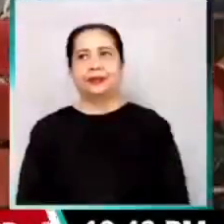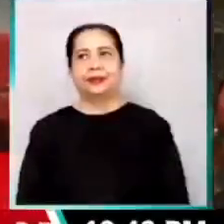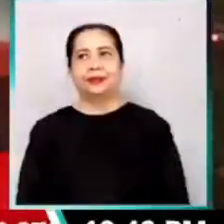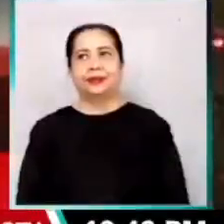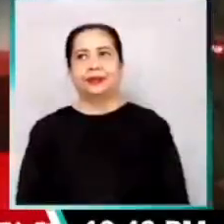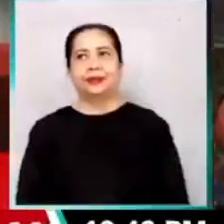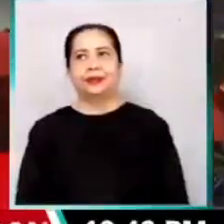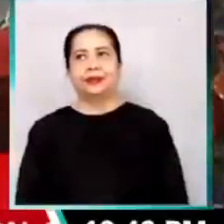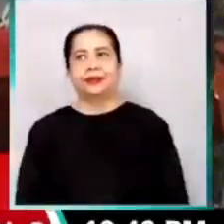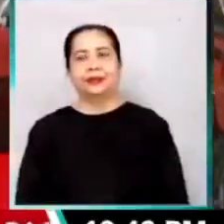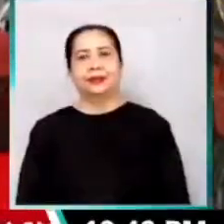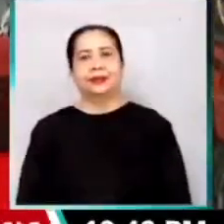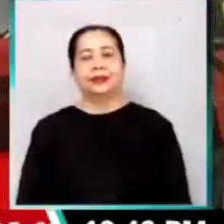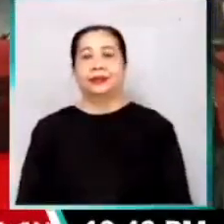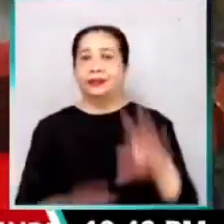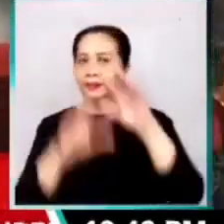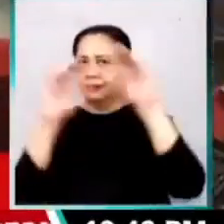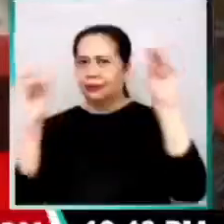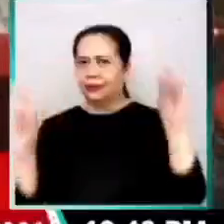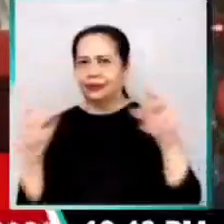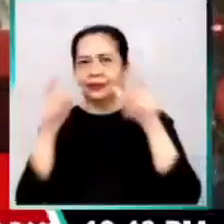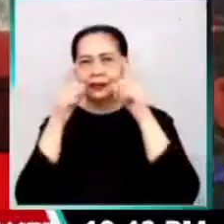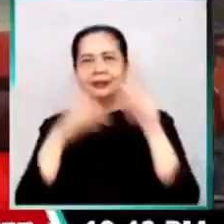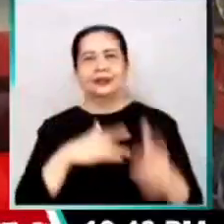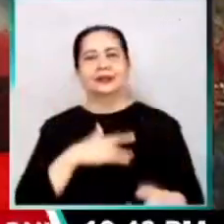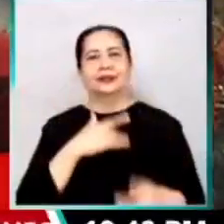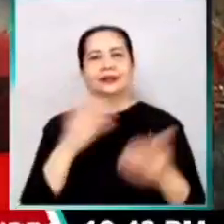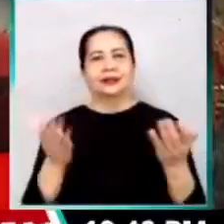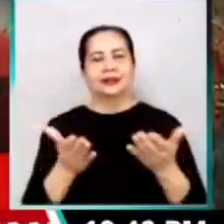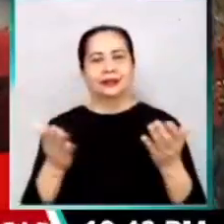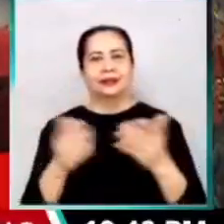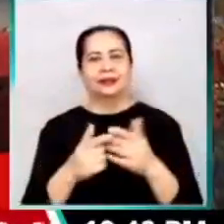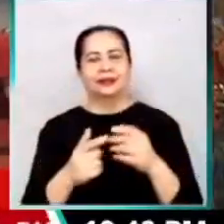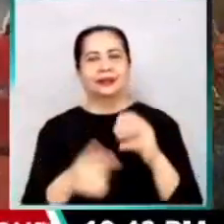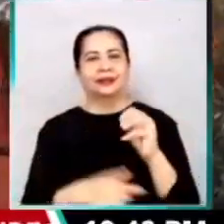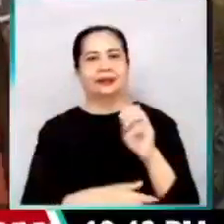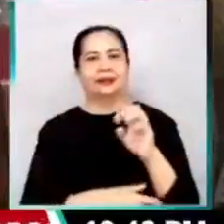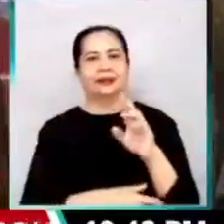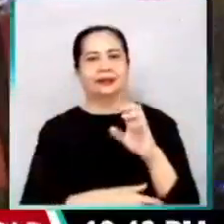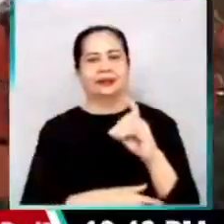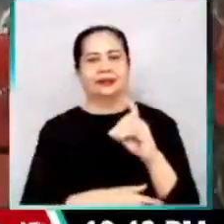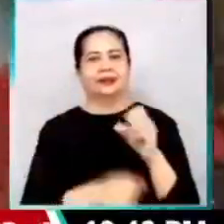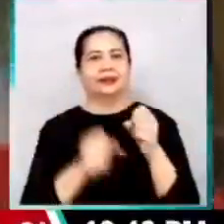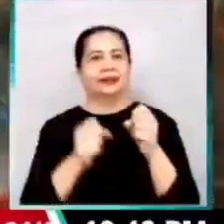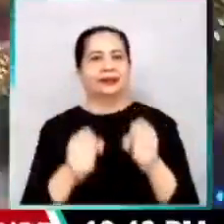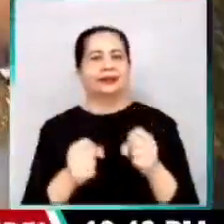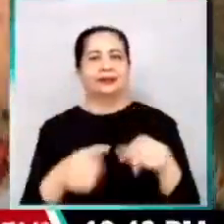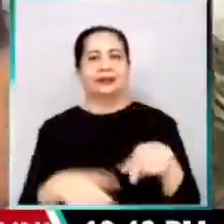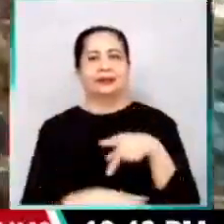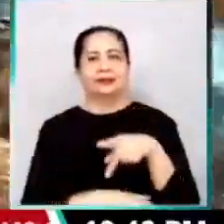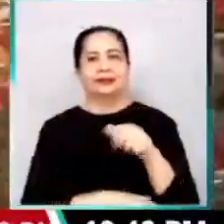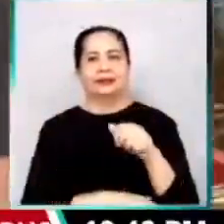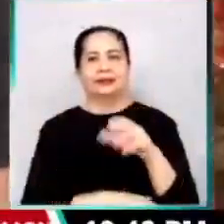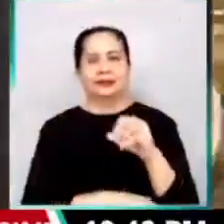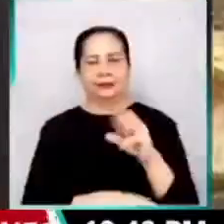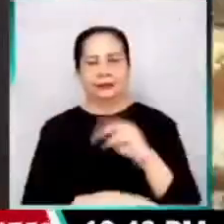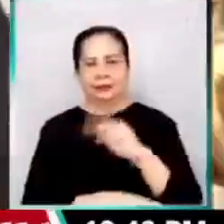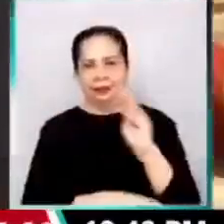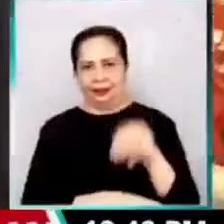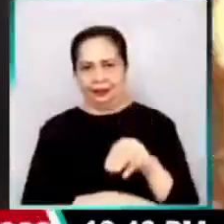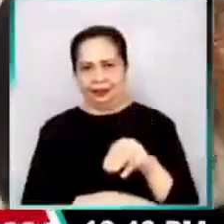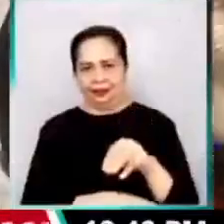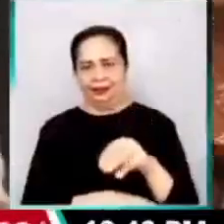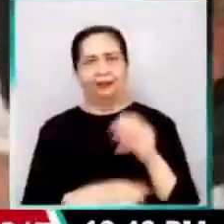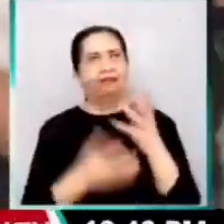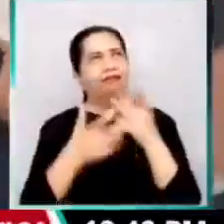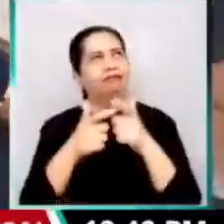Maki, Paskong Pasko na nga ang feels dito sa Merced Street sa Paco sa Maynila. Kaya naman, bukod sa mga naglalakihang